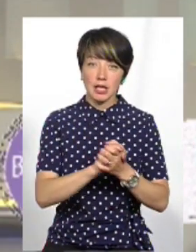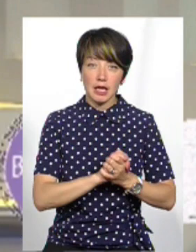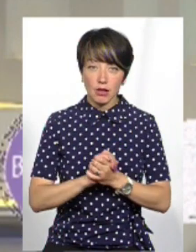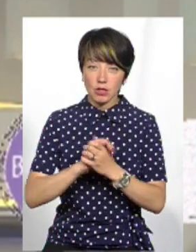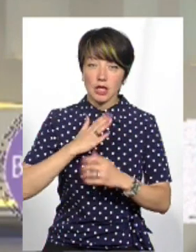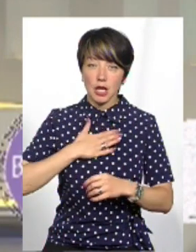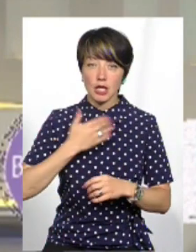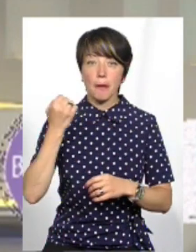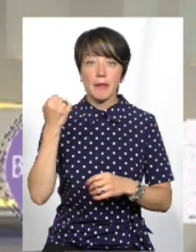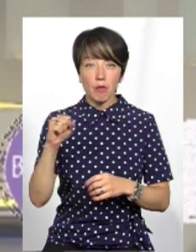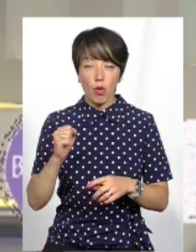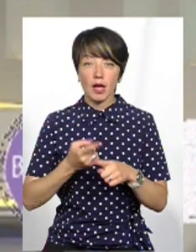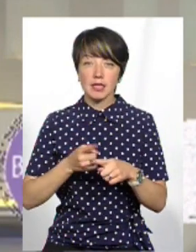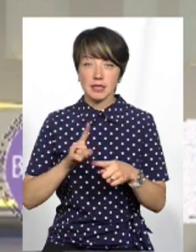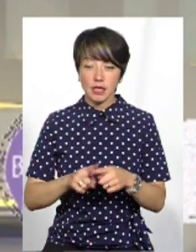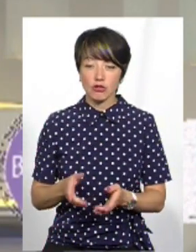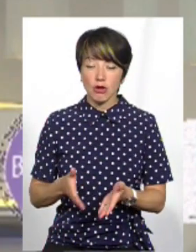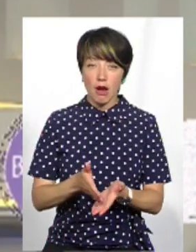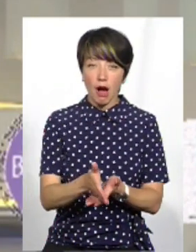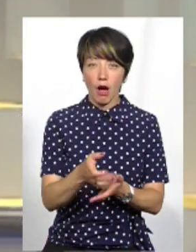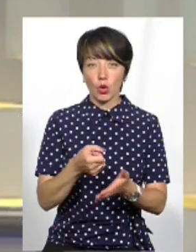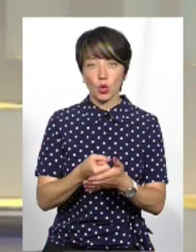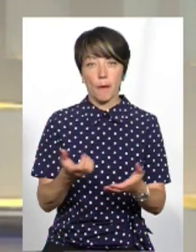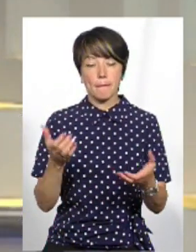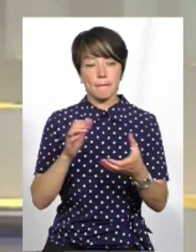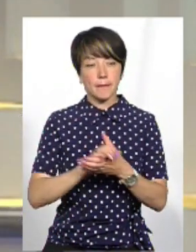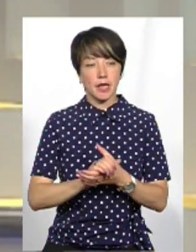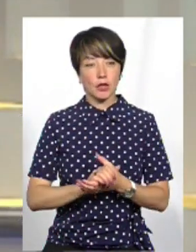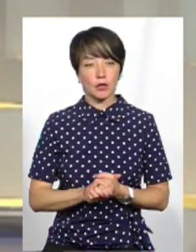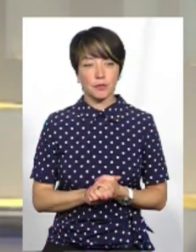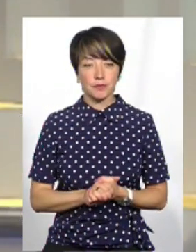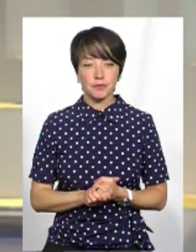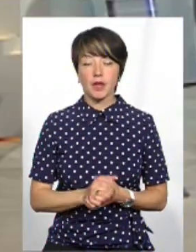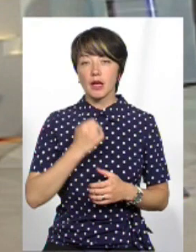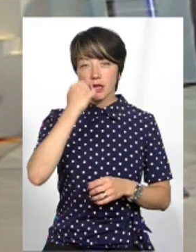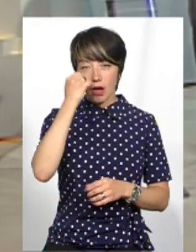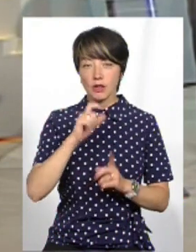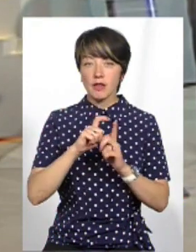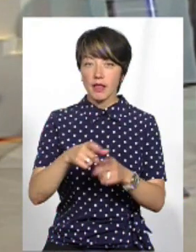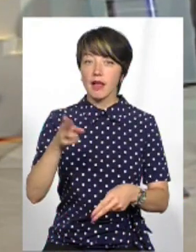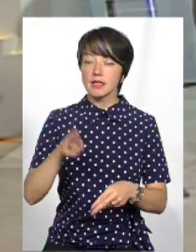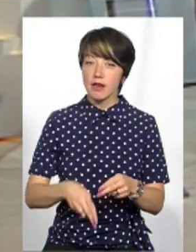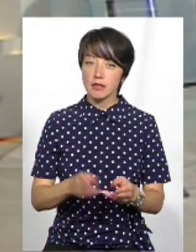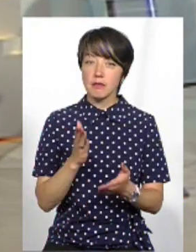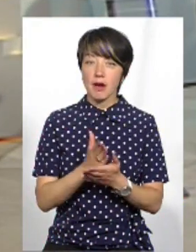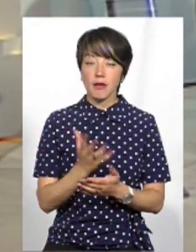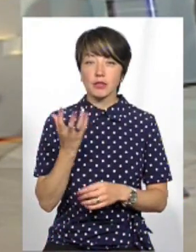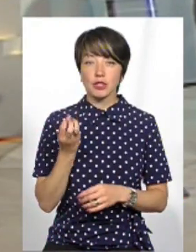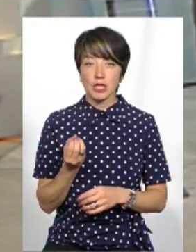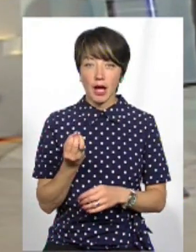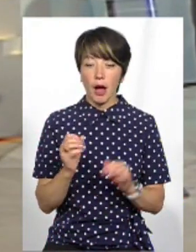наша перемога. А перемога – це є шлях до миру. Я дякую за увагу. Дякую за відповідь. І на завершення маємо